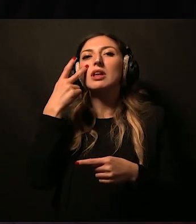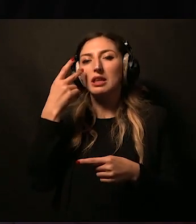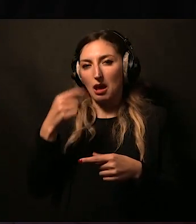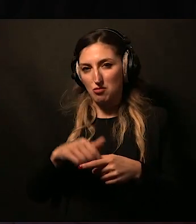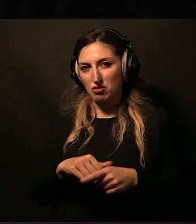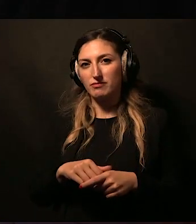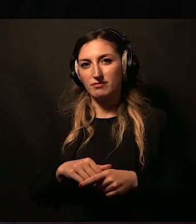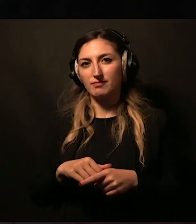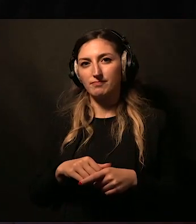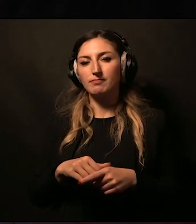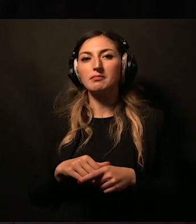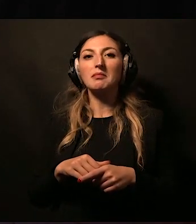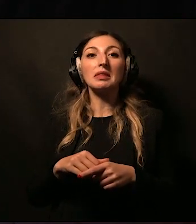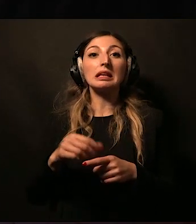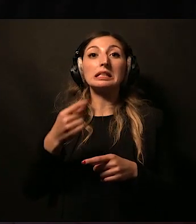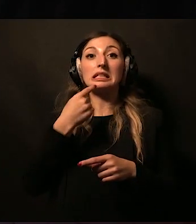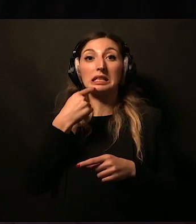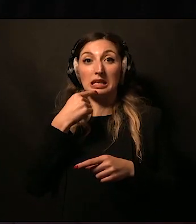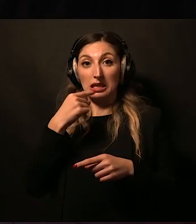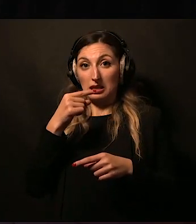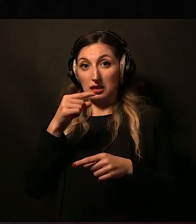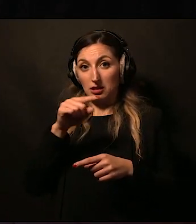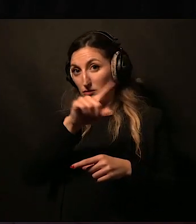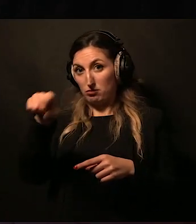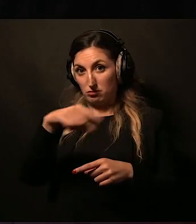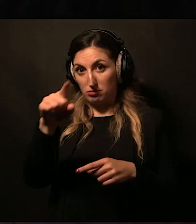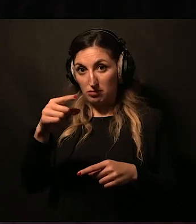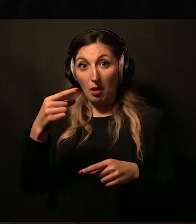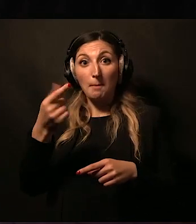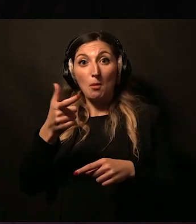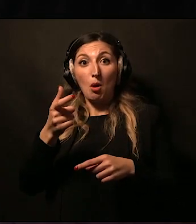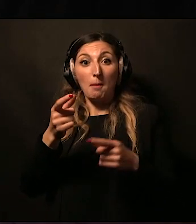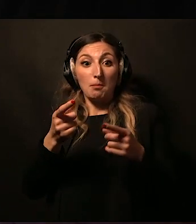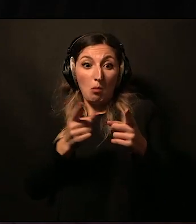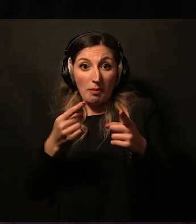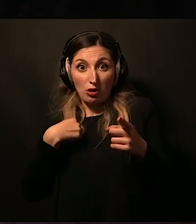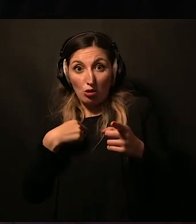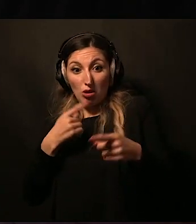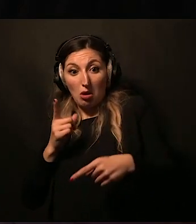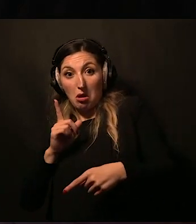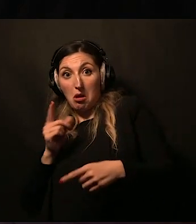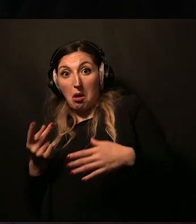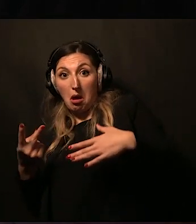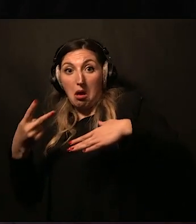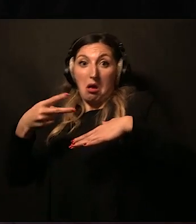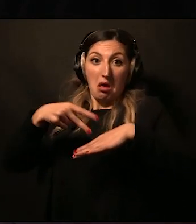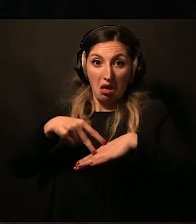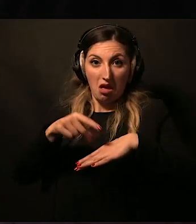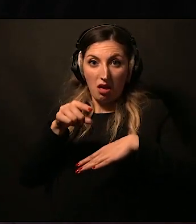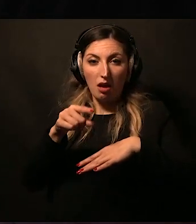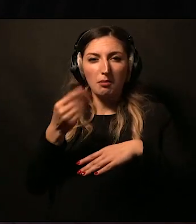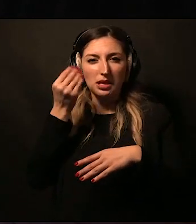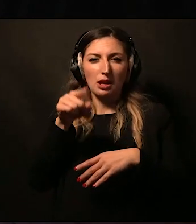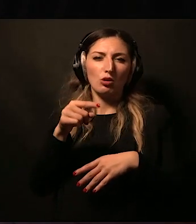usciamo Quanti di voi quando sono entrata hanno pensato che sono una persona grassa e quanti